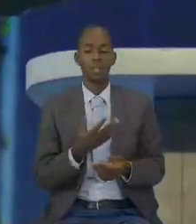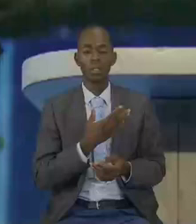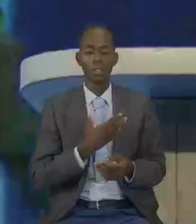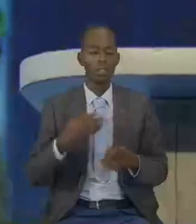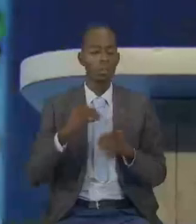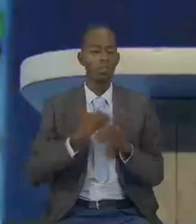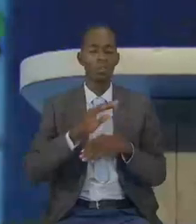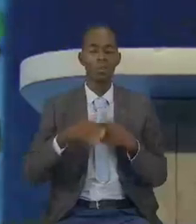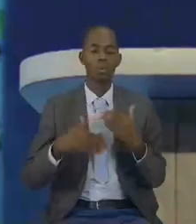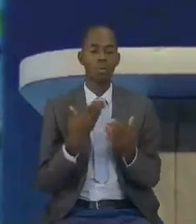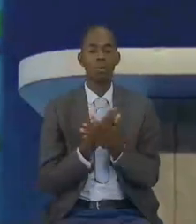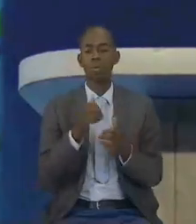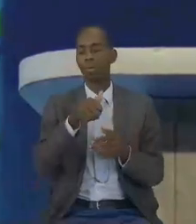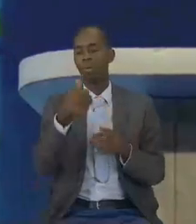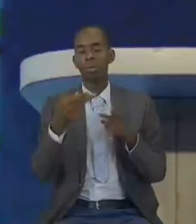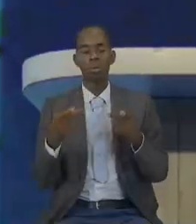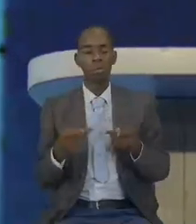Ici,